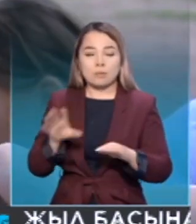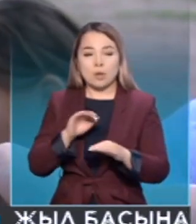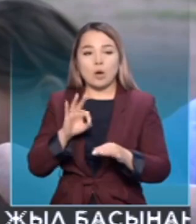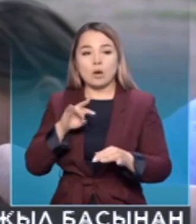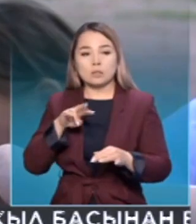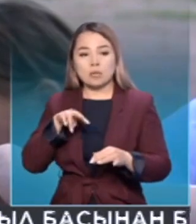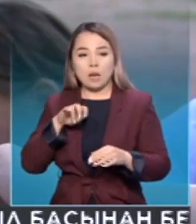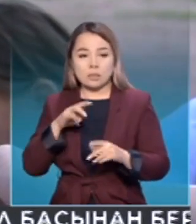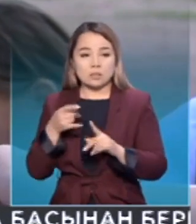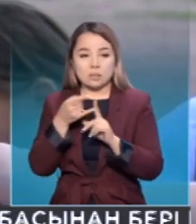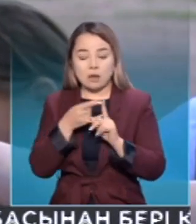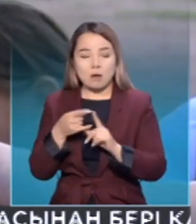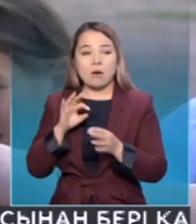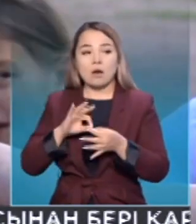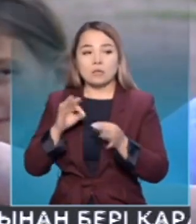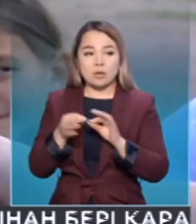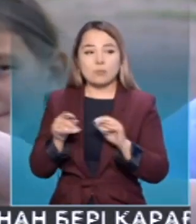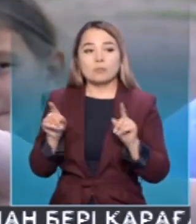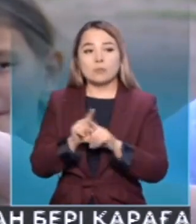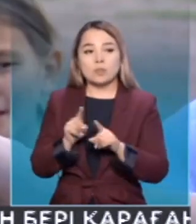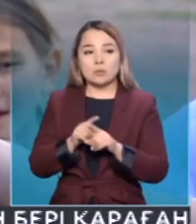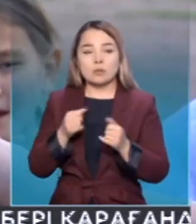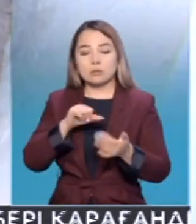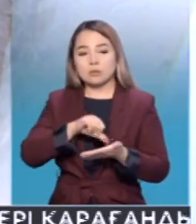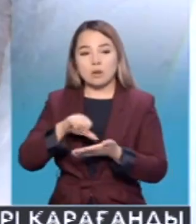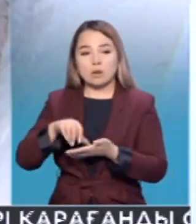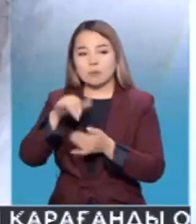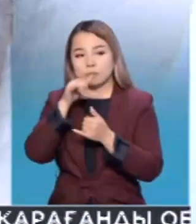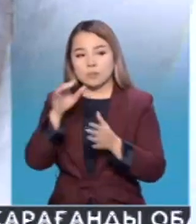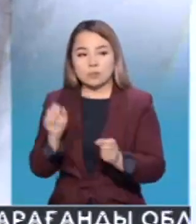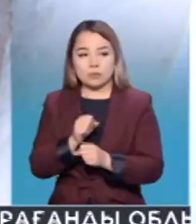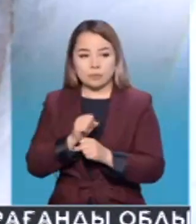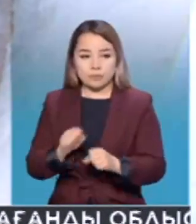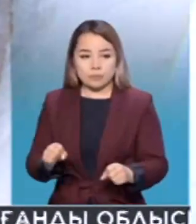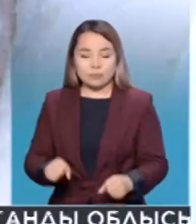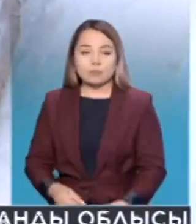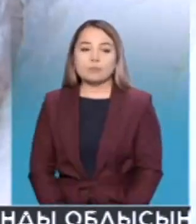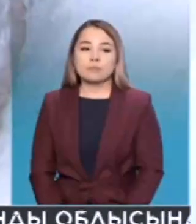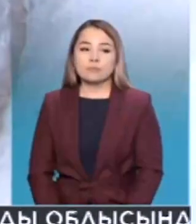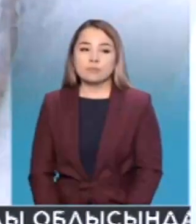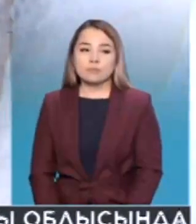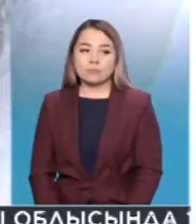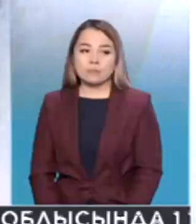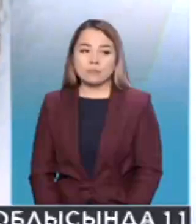онлайн қазір олимпиадаларды соған қатыса алмаймыз.